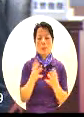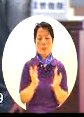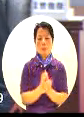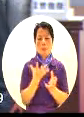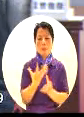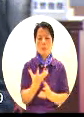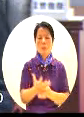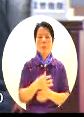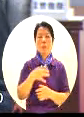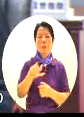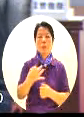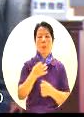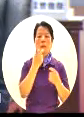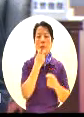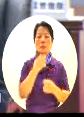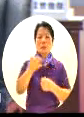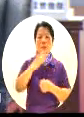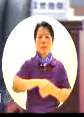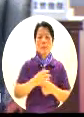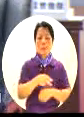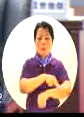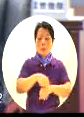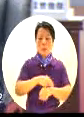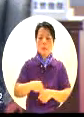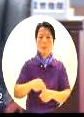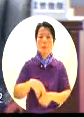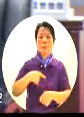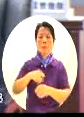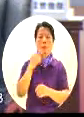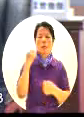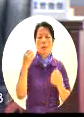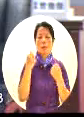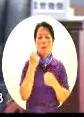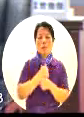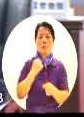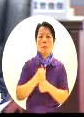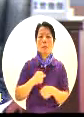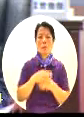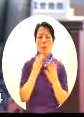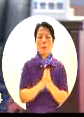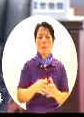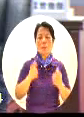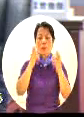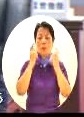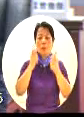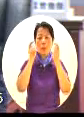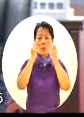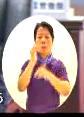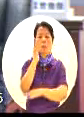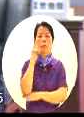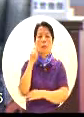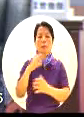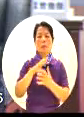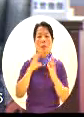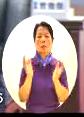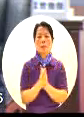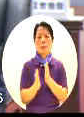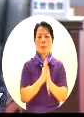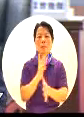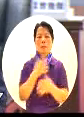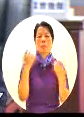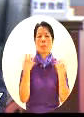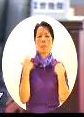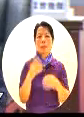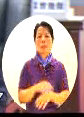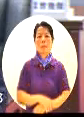哈，但整个执行者规划设计跟施工的执行者是我们事务团队哈，事务团队哈